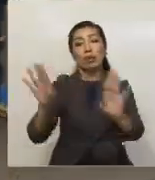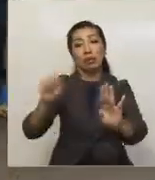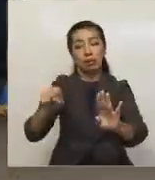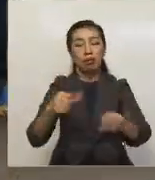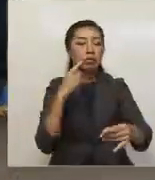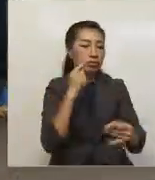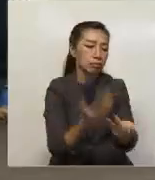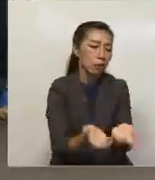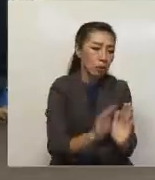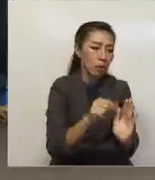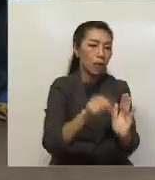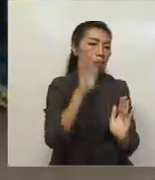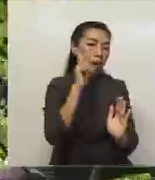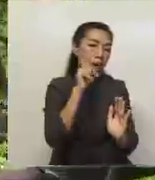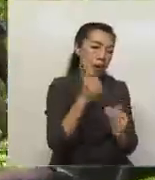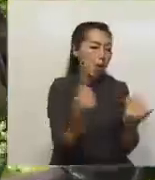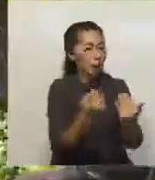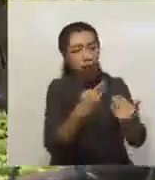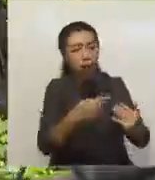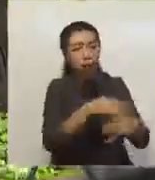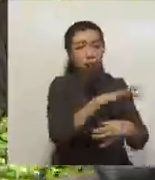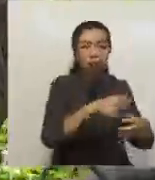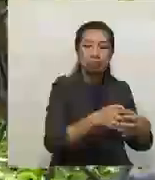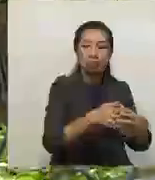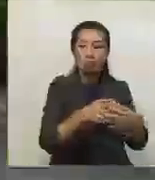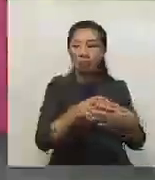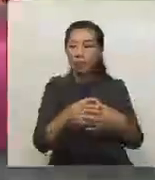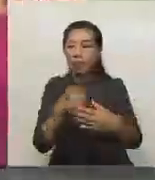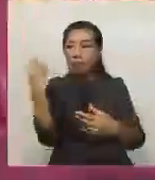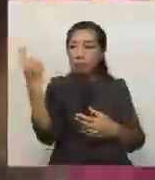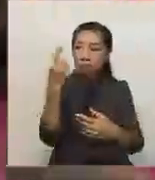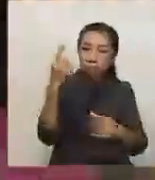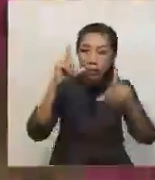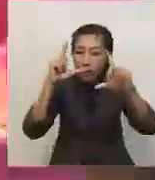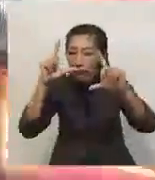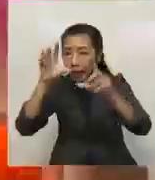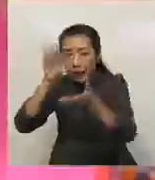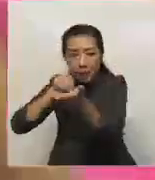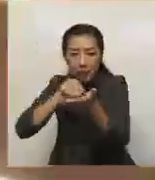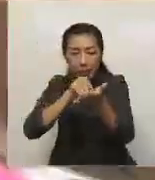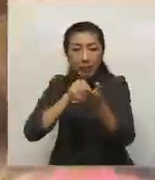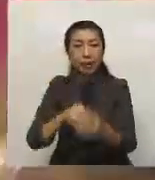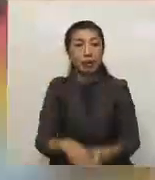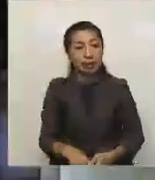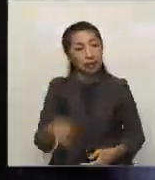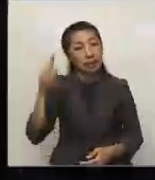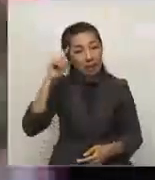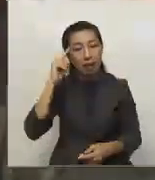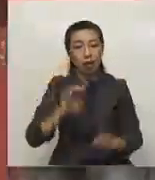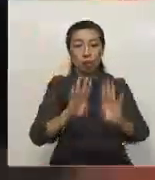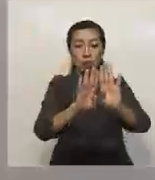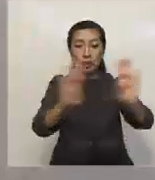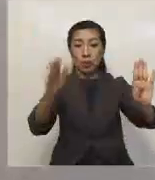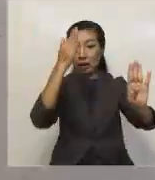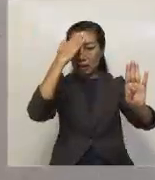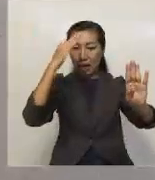วค่ะจูงลูกจูงหลานมาท่องเที่ยวเก็บภาพเป็นที่ระลึกโดยประตูทางเข้าเจ้าหน้าที่จัดชุดถ่ายภาพบายบาย80